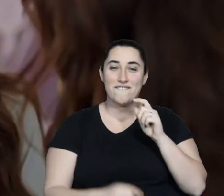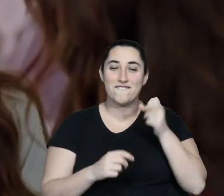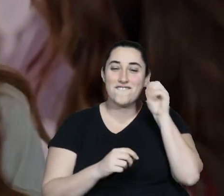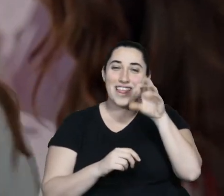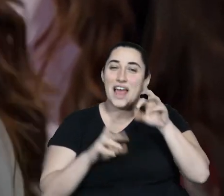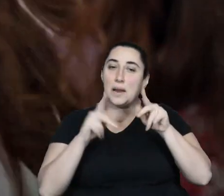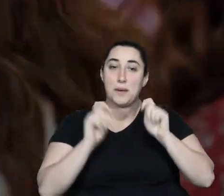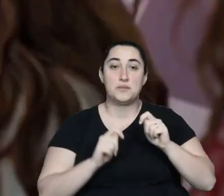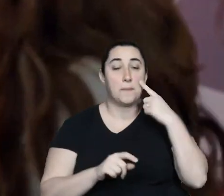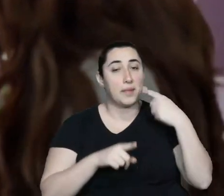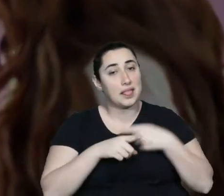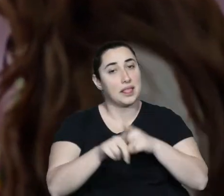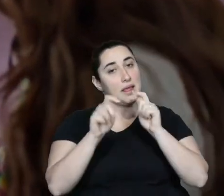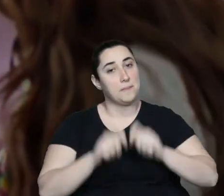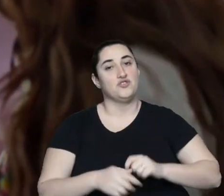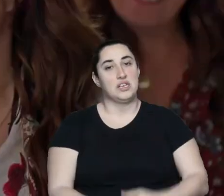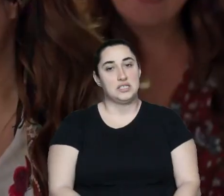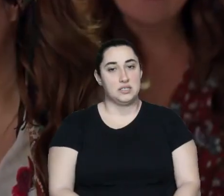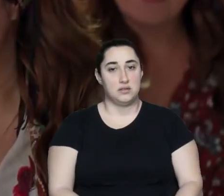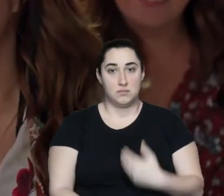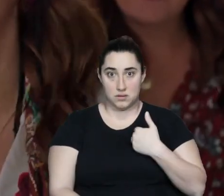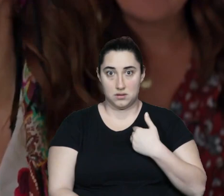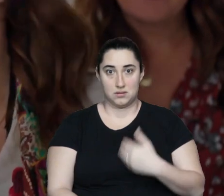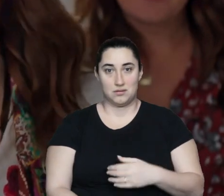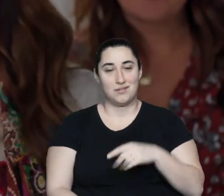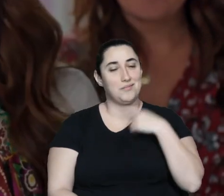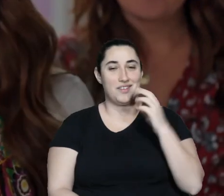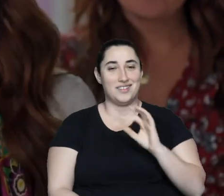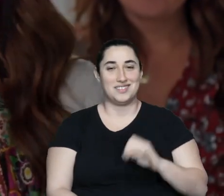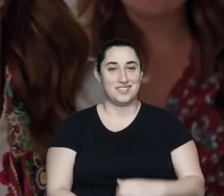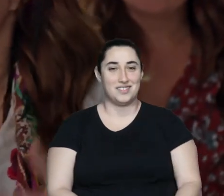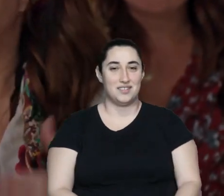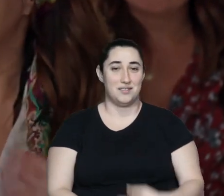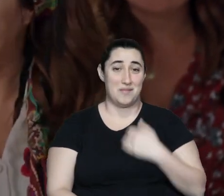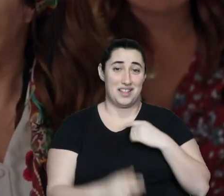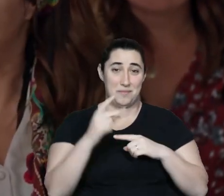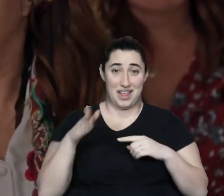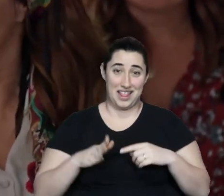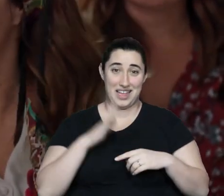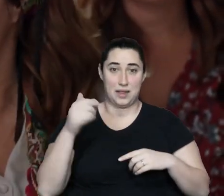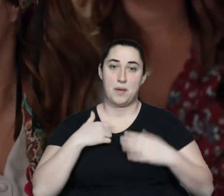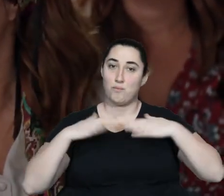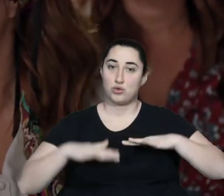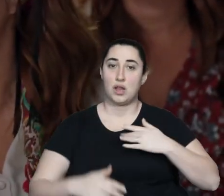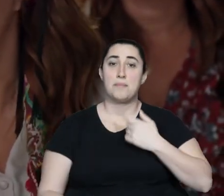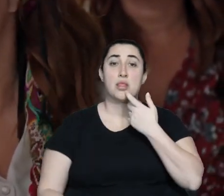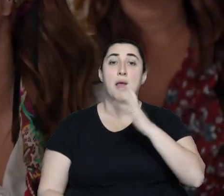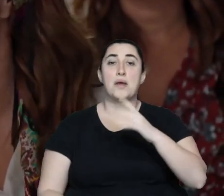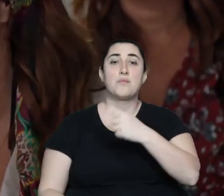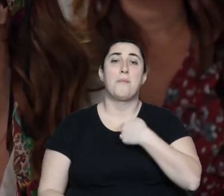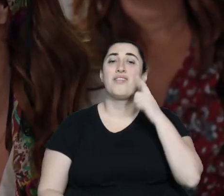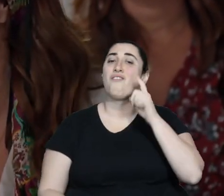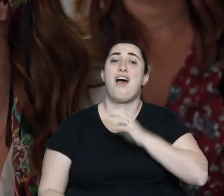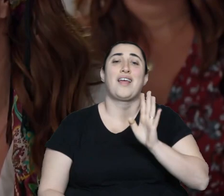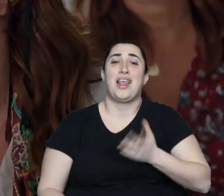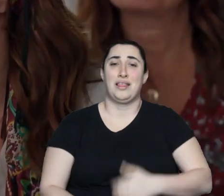olacaksın. Peşinden koşturacaksın. Ya ben? Mümkün değil. Ben İbrahim'in yanına gidip ben buradayım demediğim sürece beni